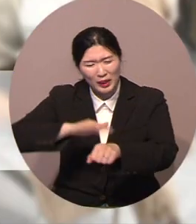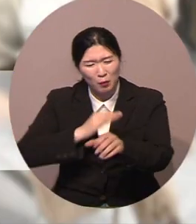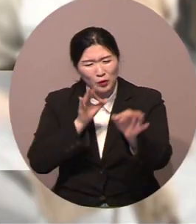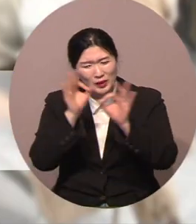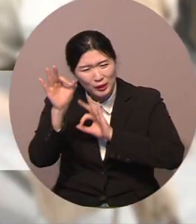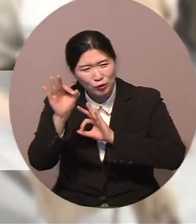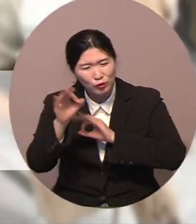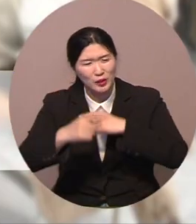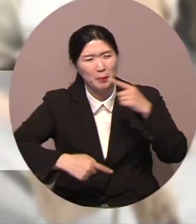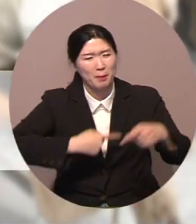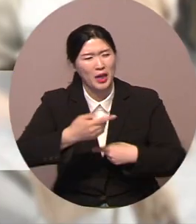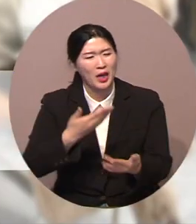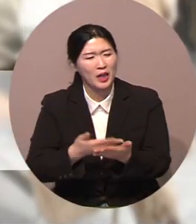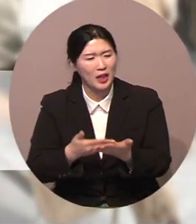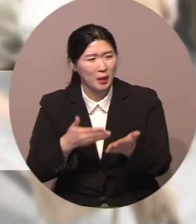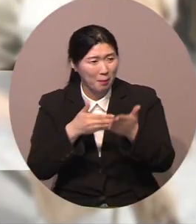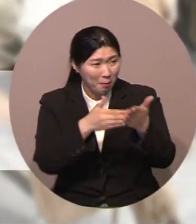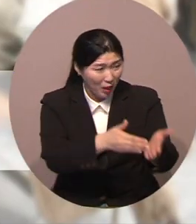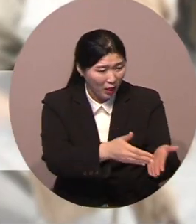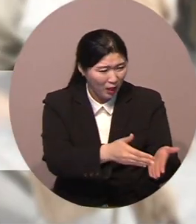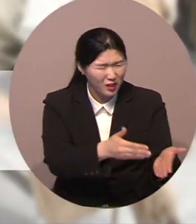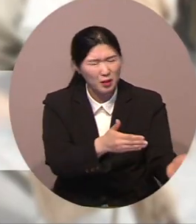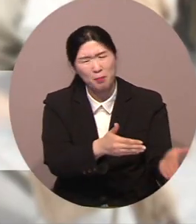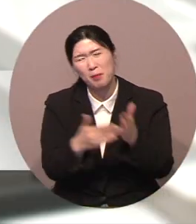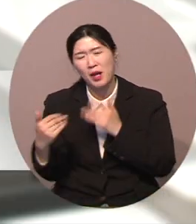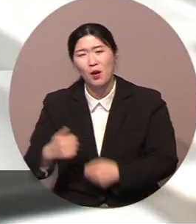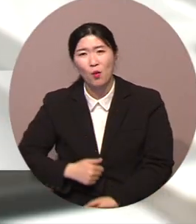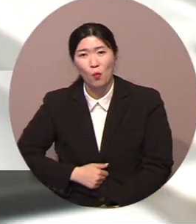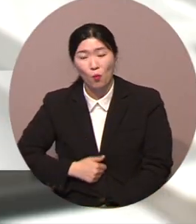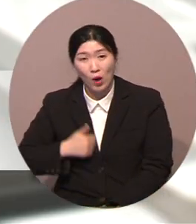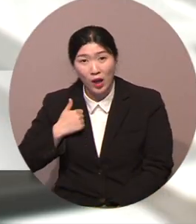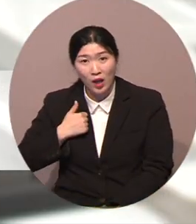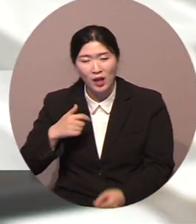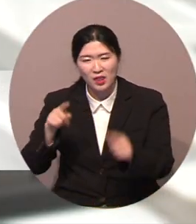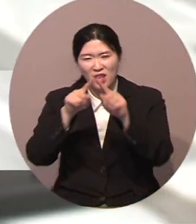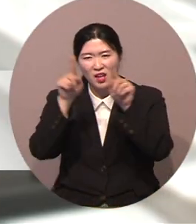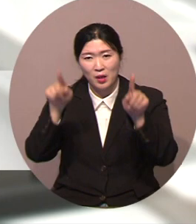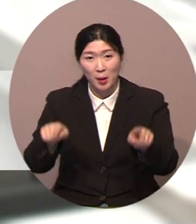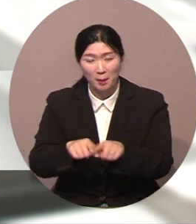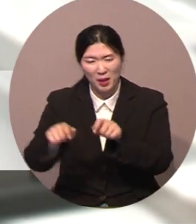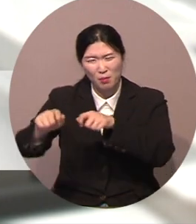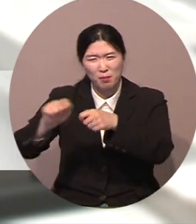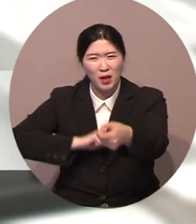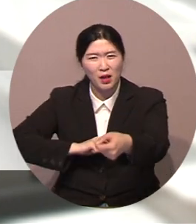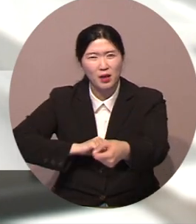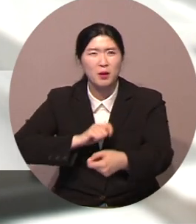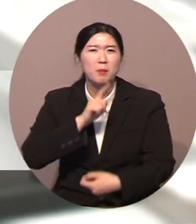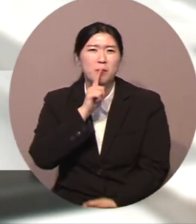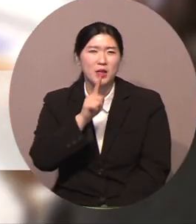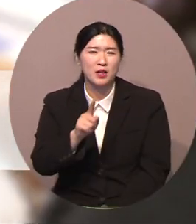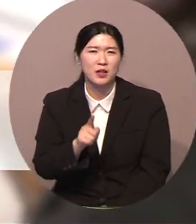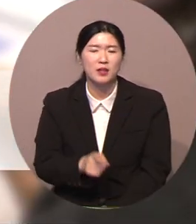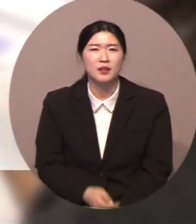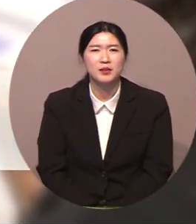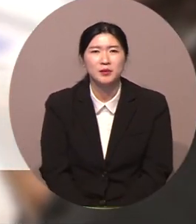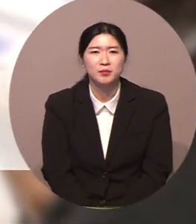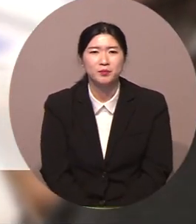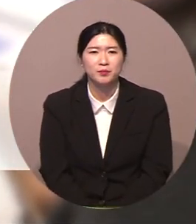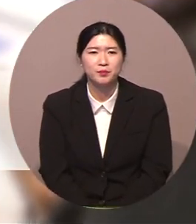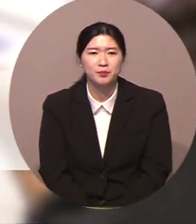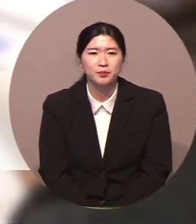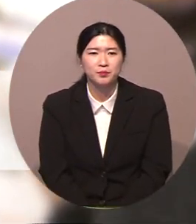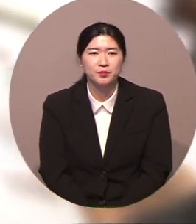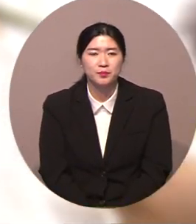잘못 기표한 뒤 투표용지 재교부를 요구했지만 재발급이 안 된다는 안내를 받고 투표지를 찢은